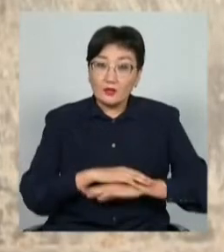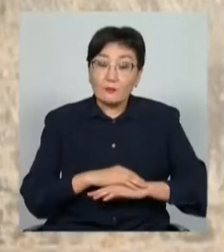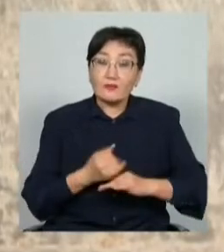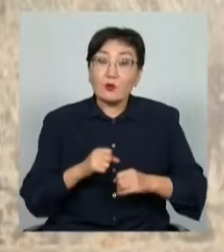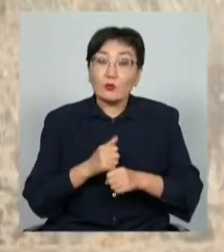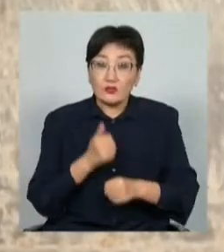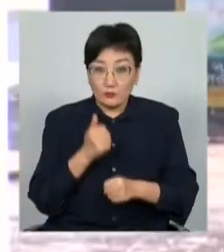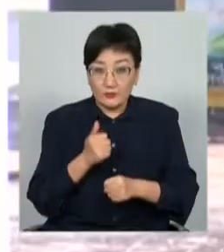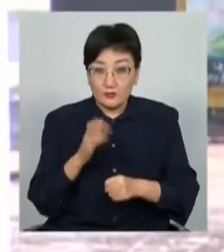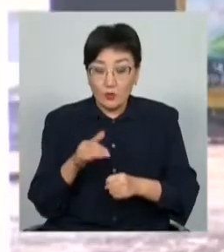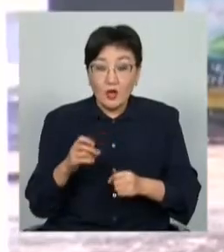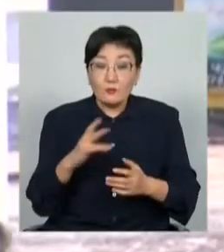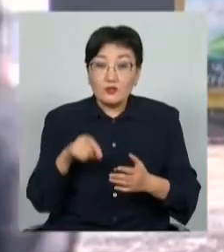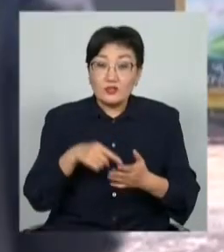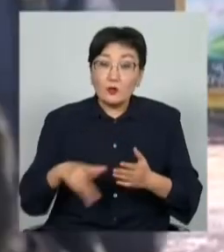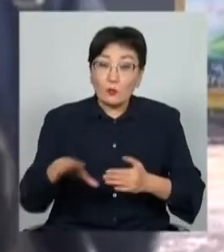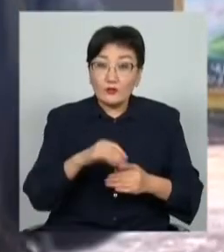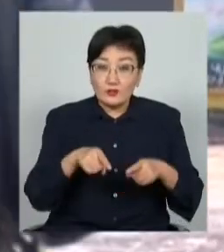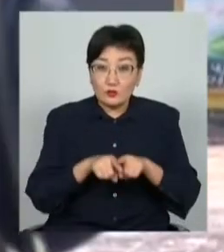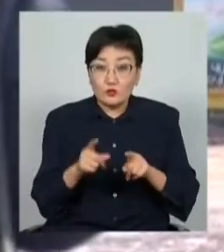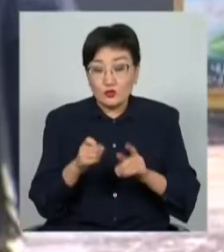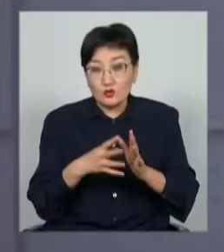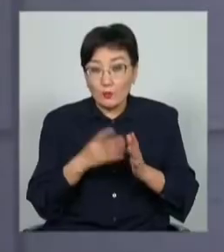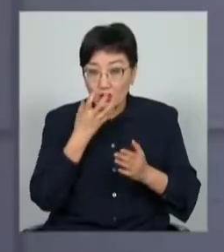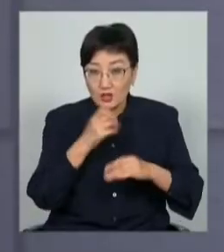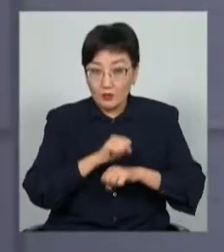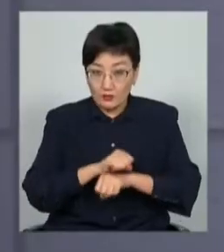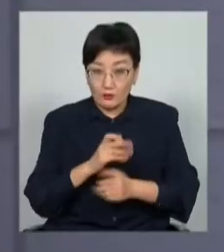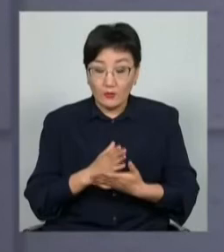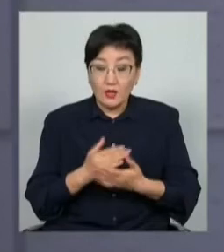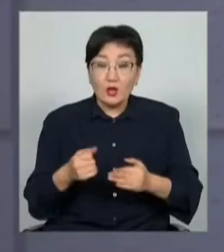Жалпы қазіргі уақытта елорда бойынша осындай 109 жылай аялдама